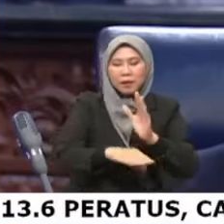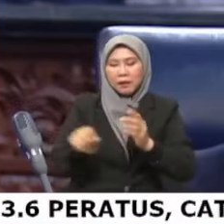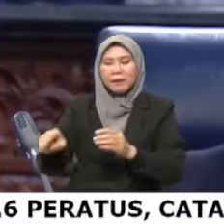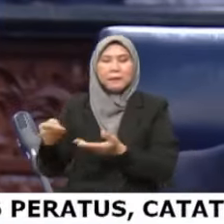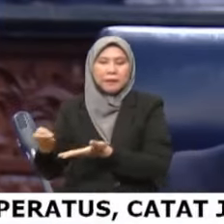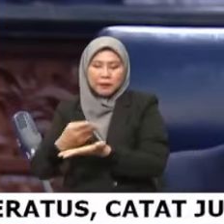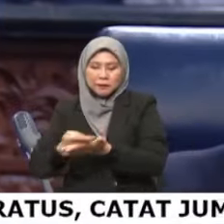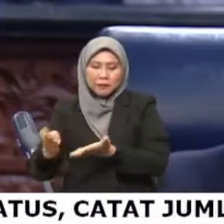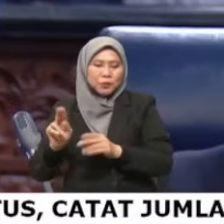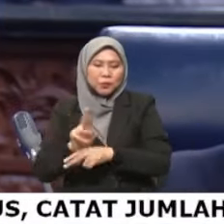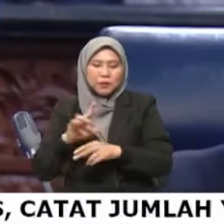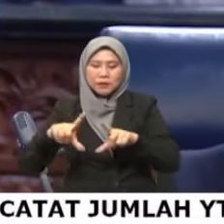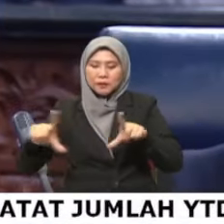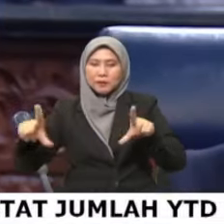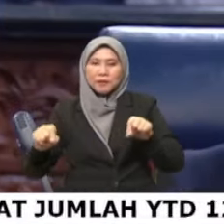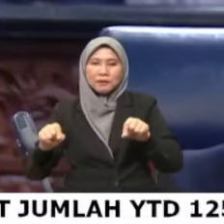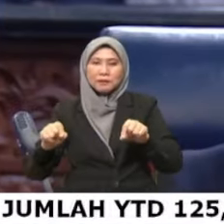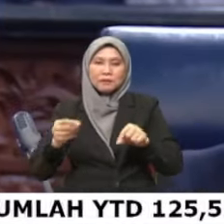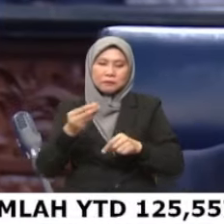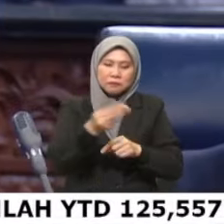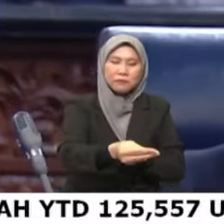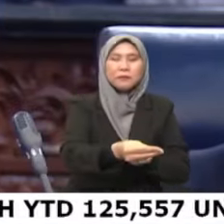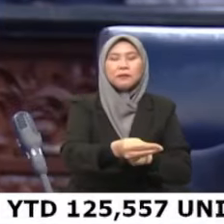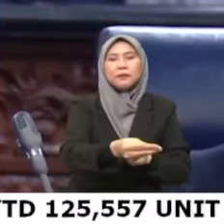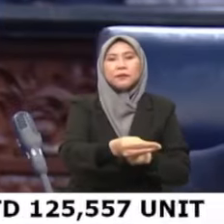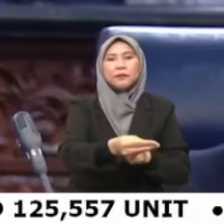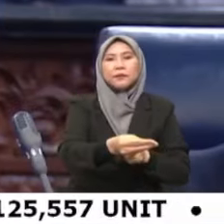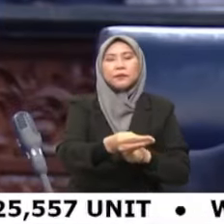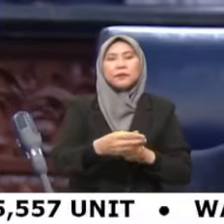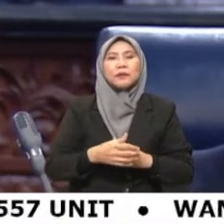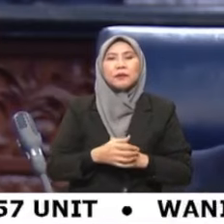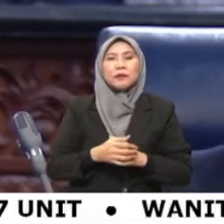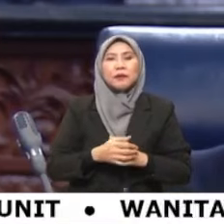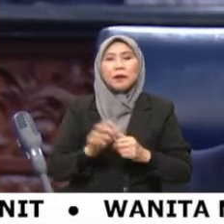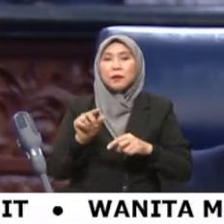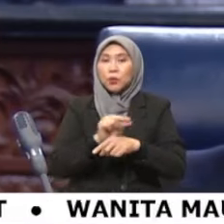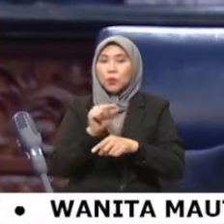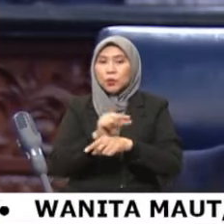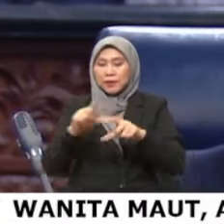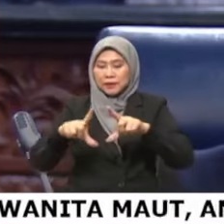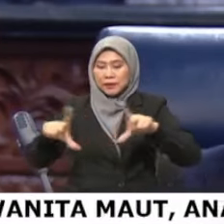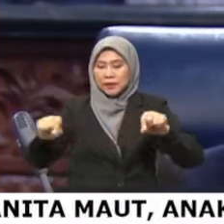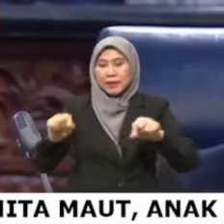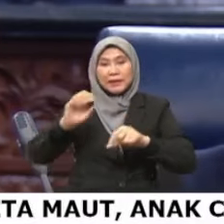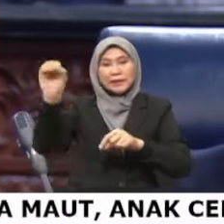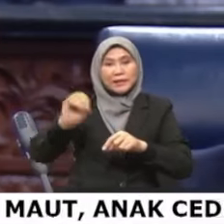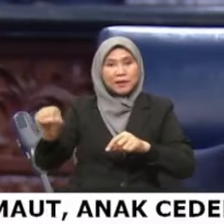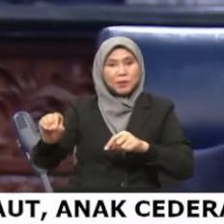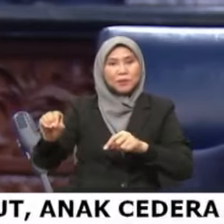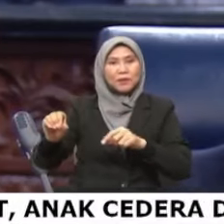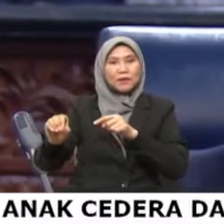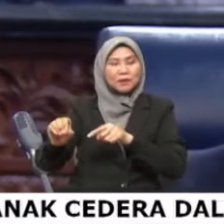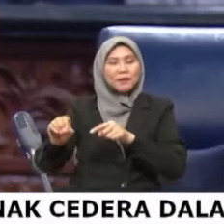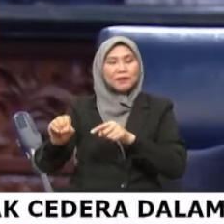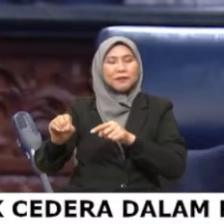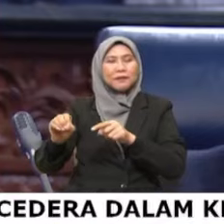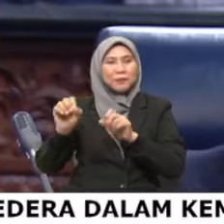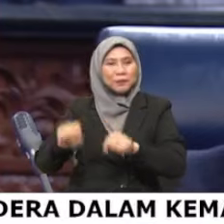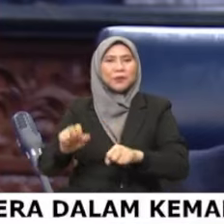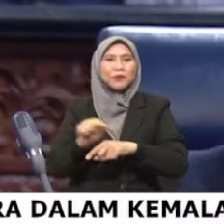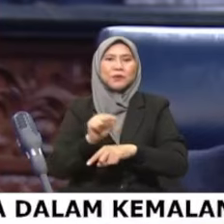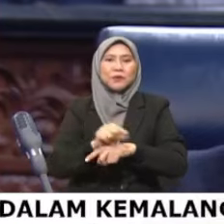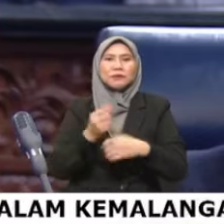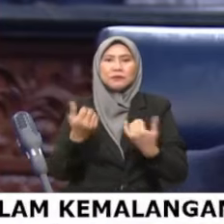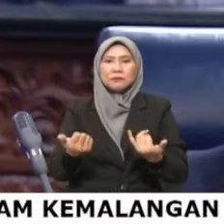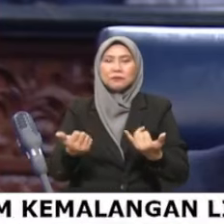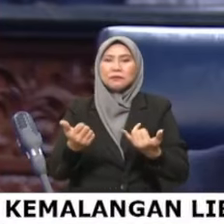boleh membekalkan kepada peniaga. Tapi melalui kad diskaun Menu Rahmah ini, dan saya harap ini ada adik-adik yang berhormat boleh ambil